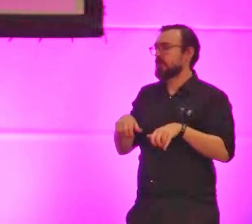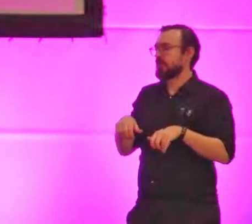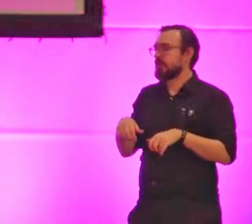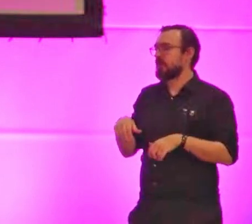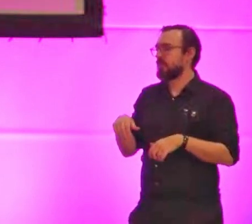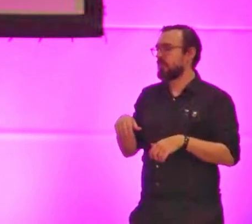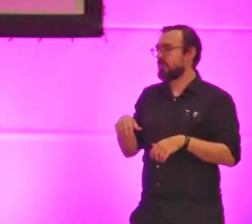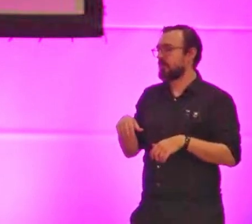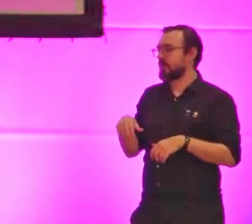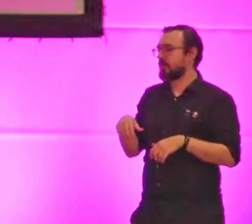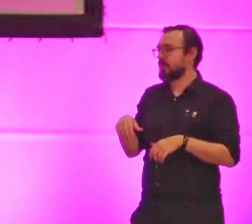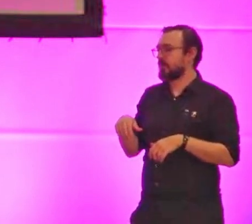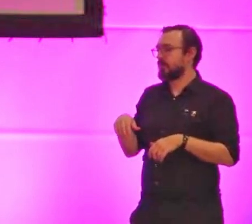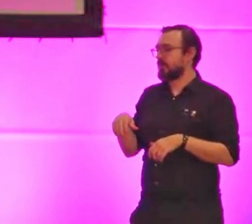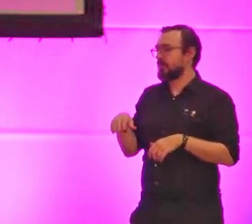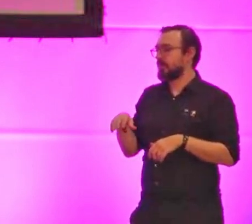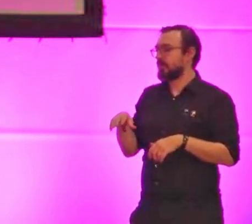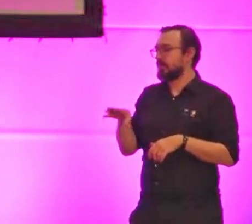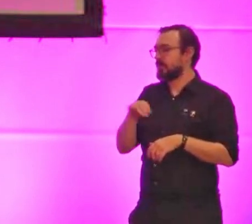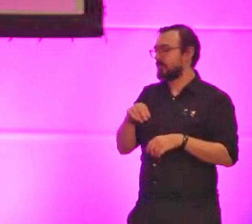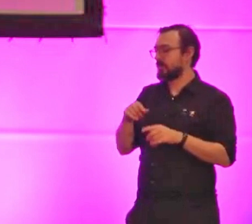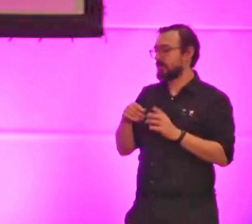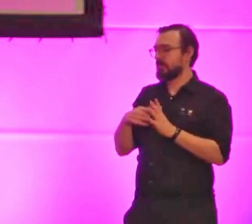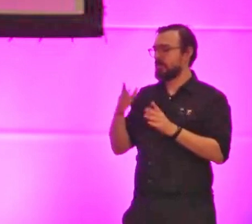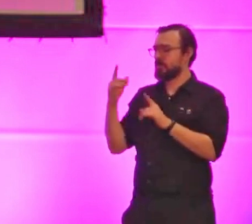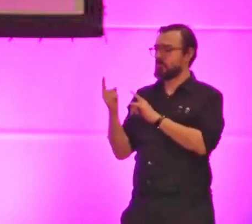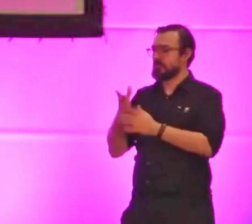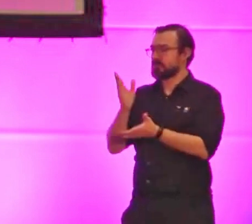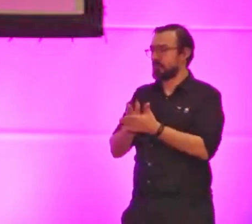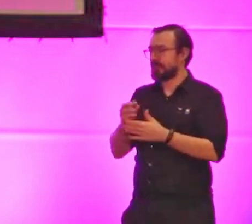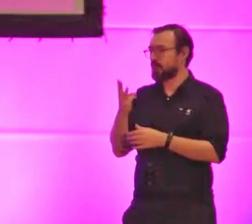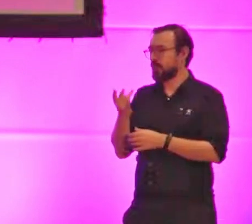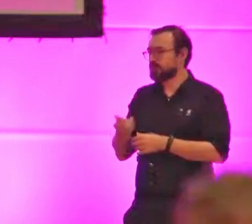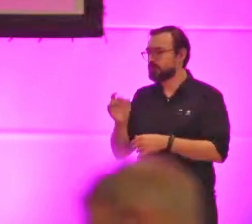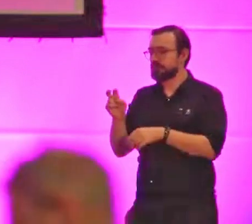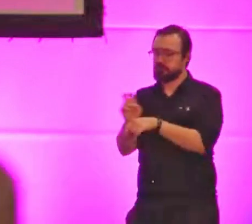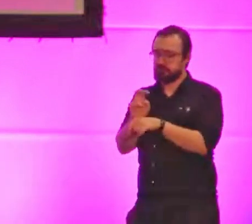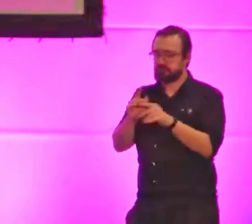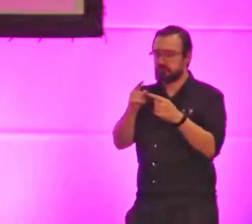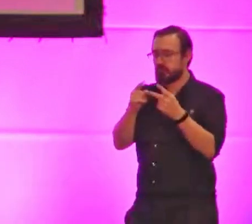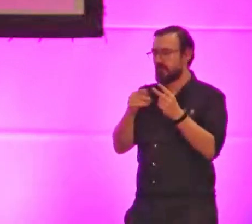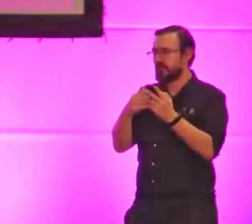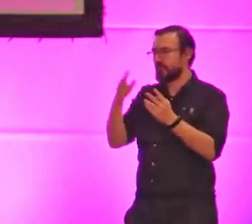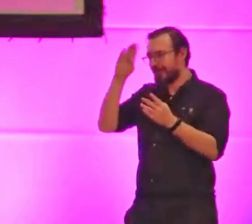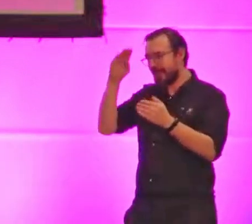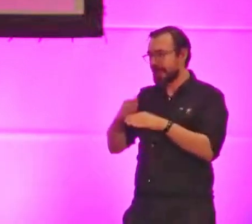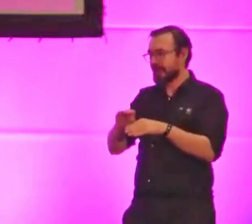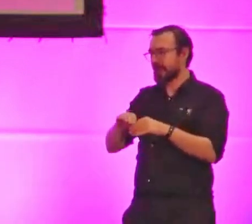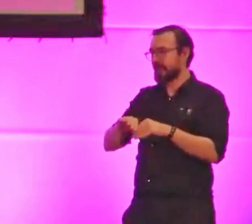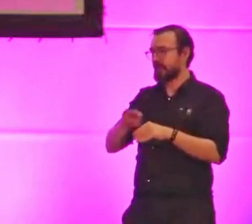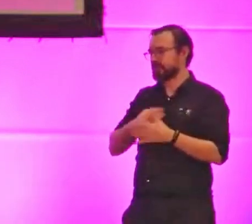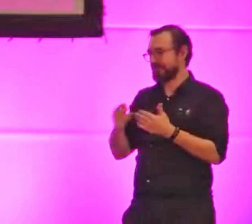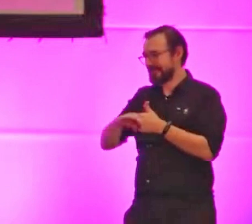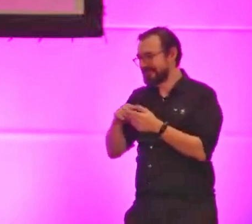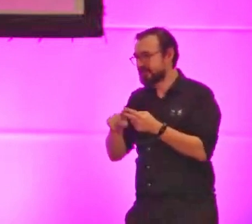Och det var ju från Amnesty, och det var från Human Rights Watch, och det var från Läkare utan gränser och